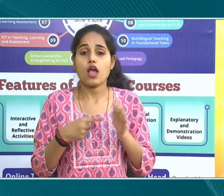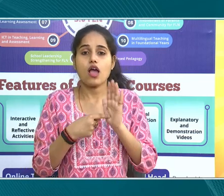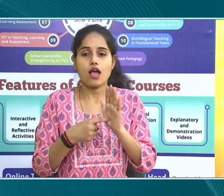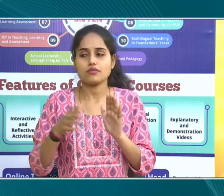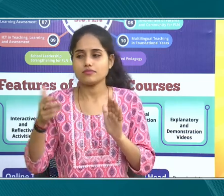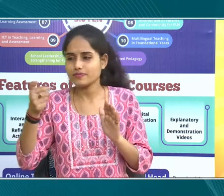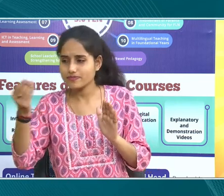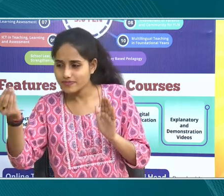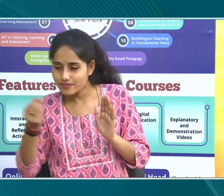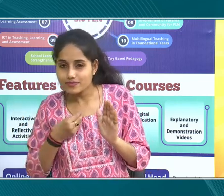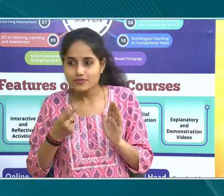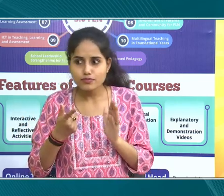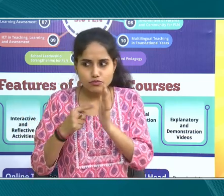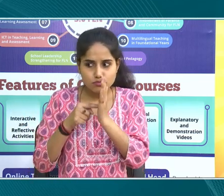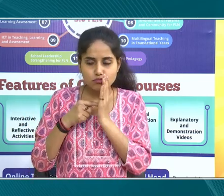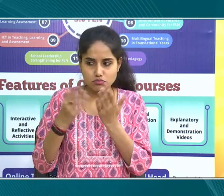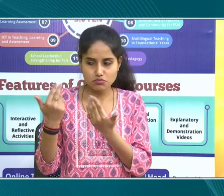प्लीज